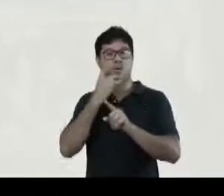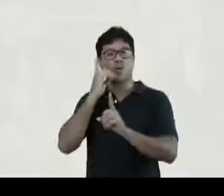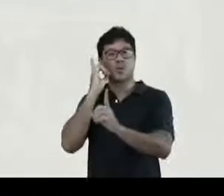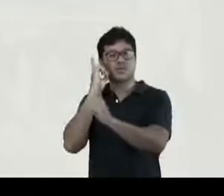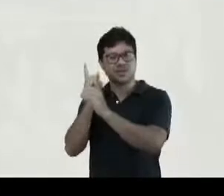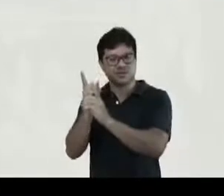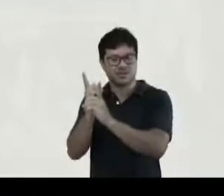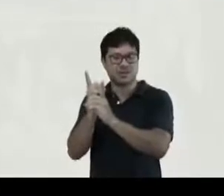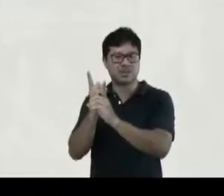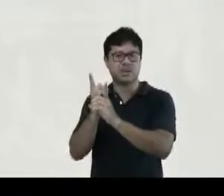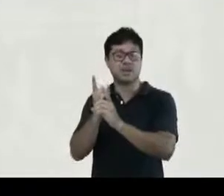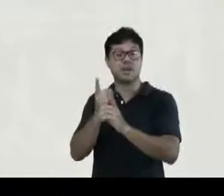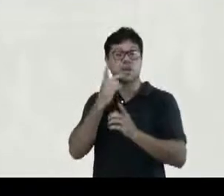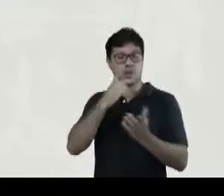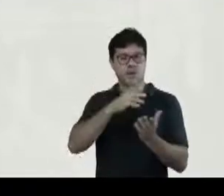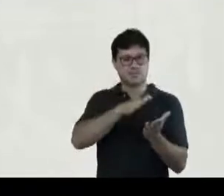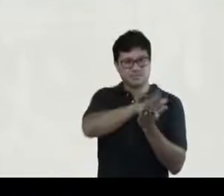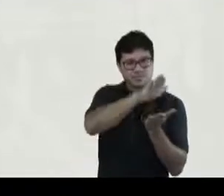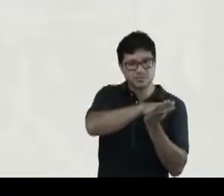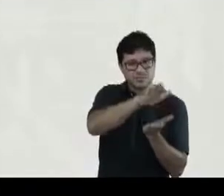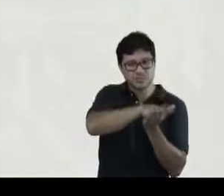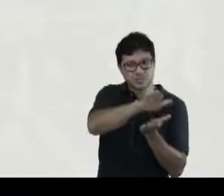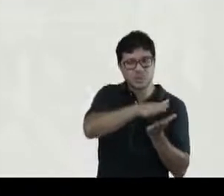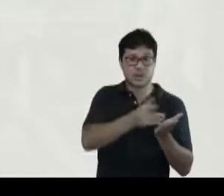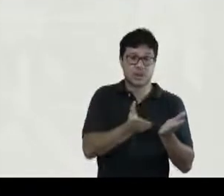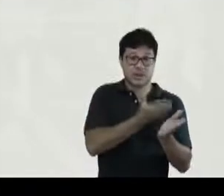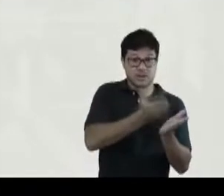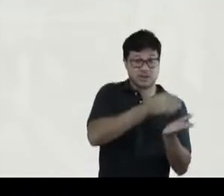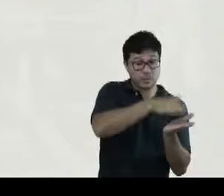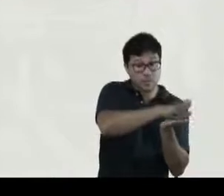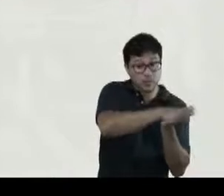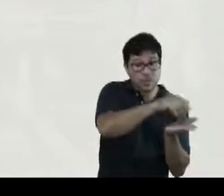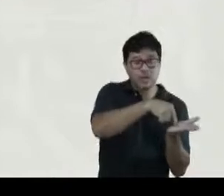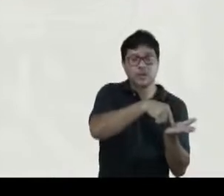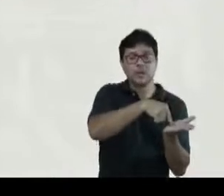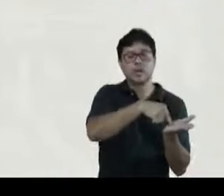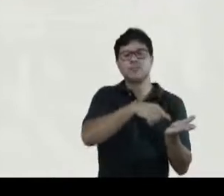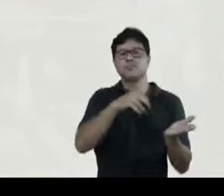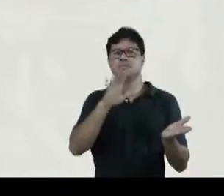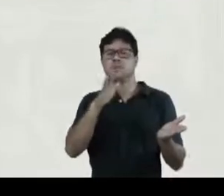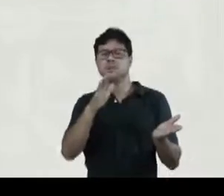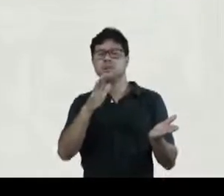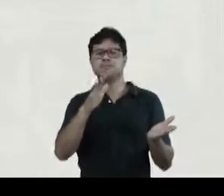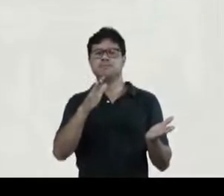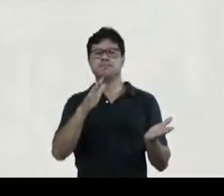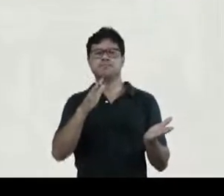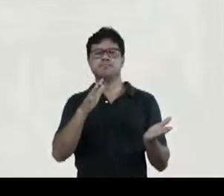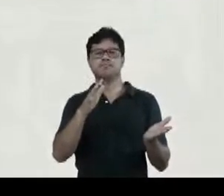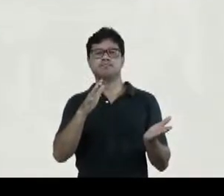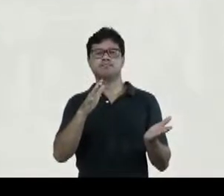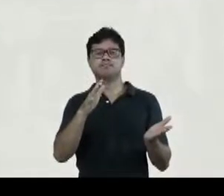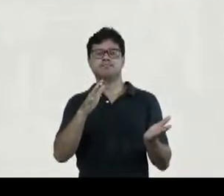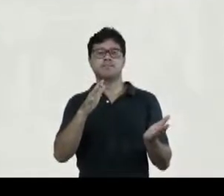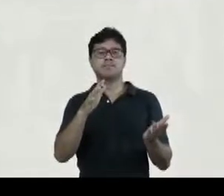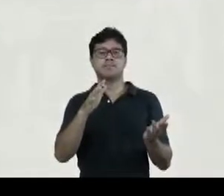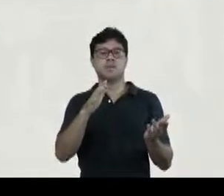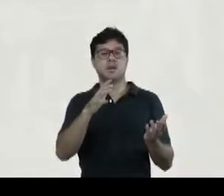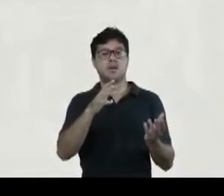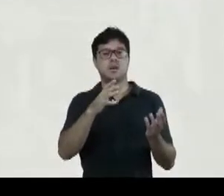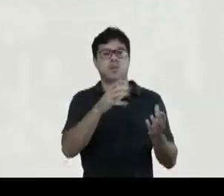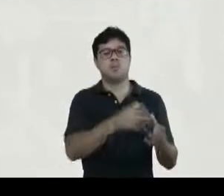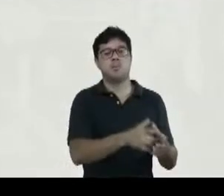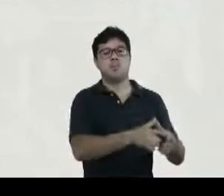ist gewöhnlich der wichtige Identifier der für die Manifestation, für